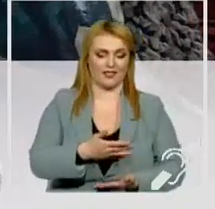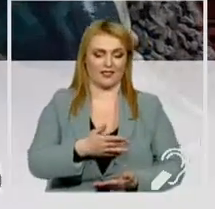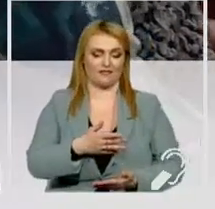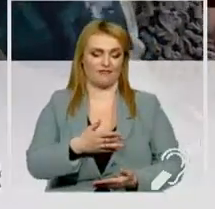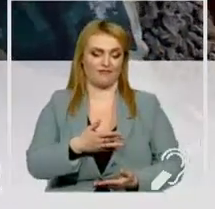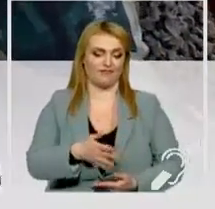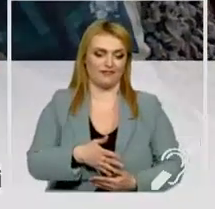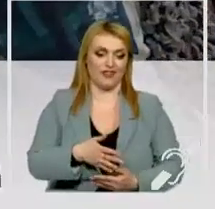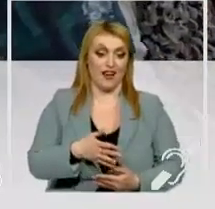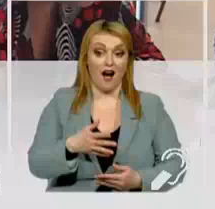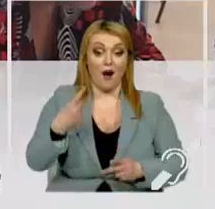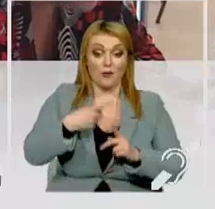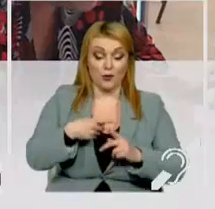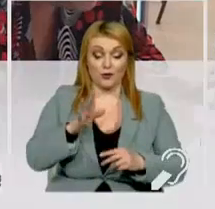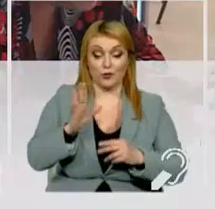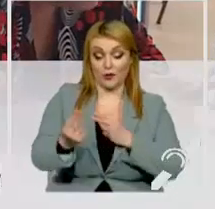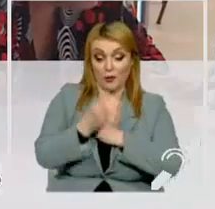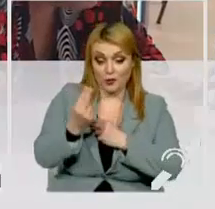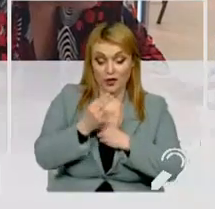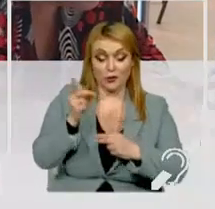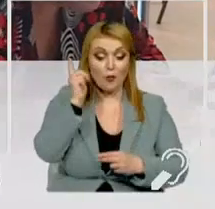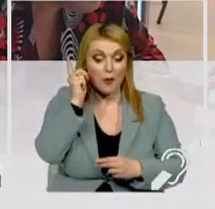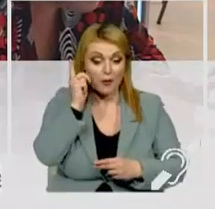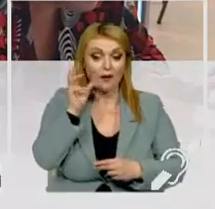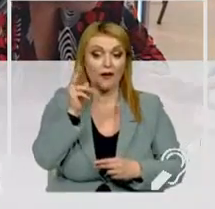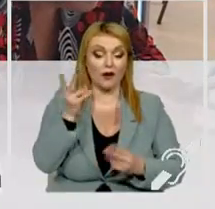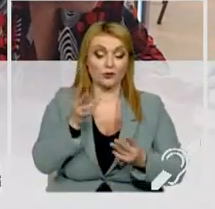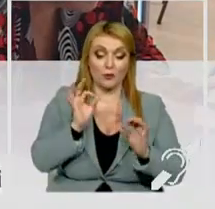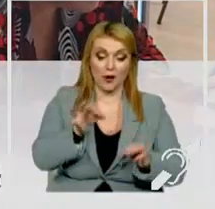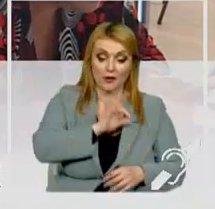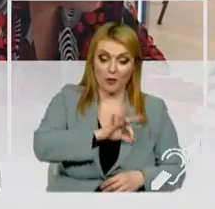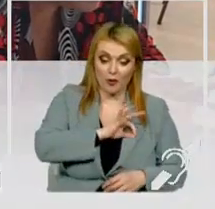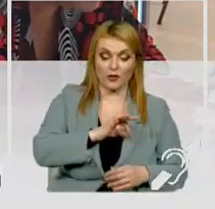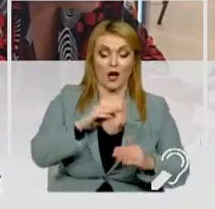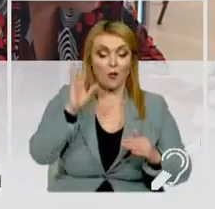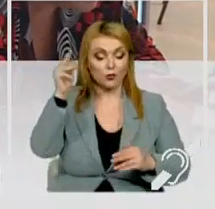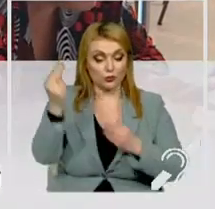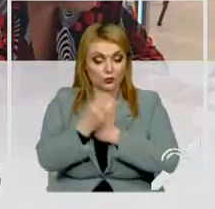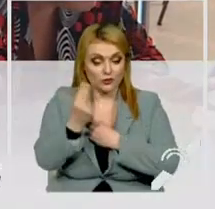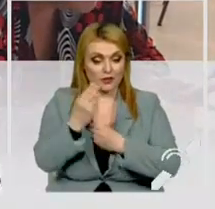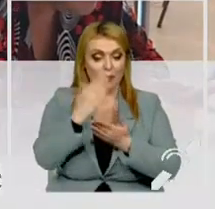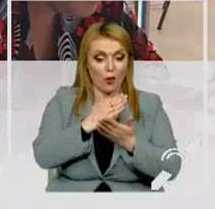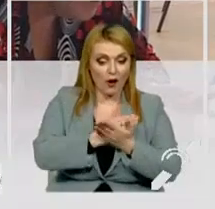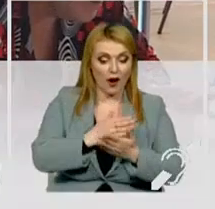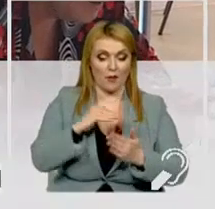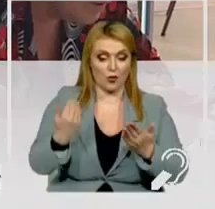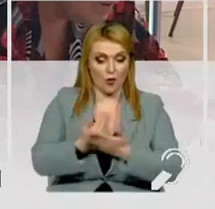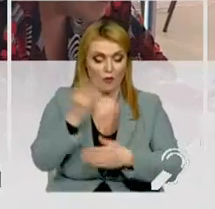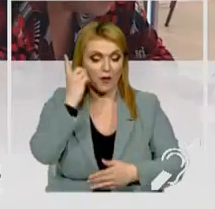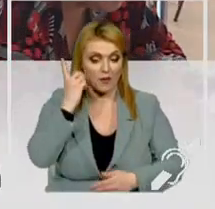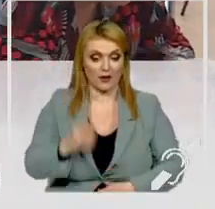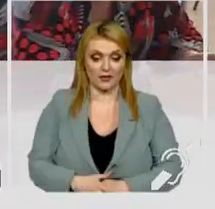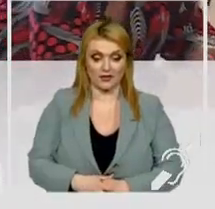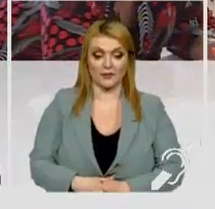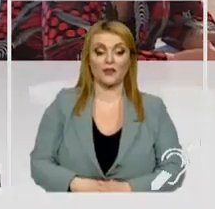ales, iată, cu telefoanele. În Republica Moldova sunt peste 590.000 de persoane cu vârsta de peste 60 de ani.